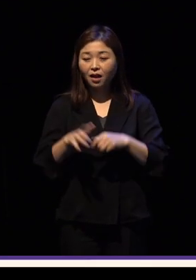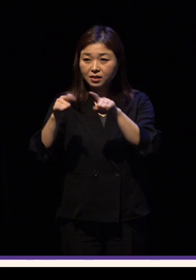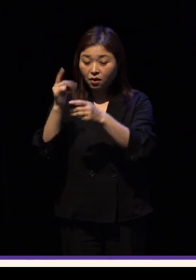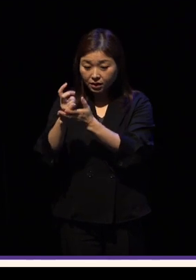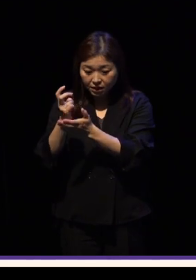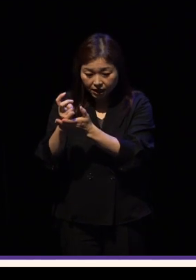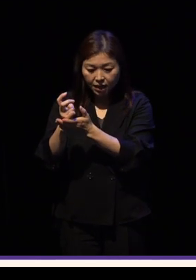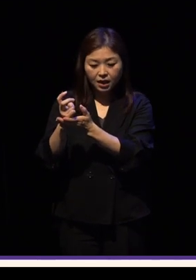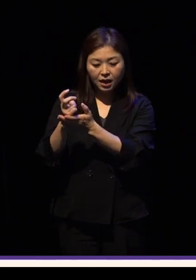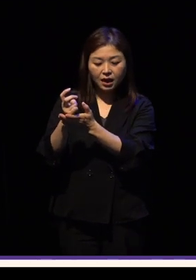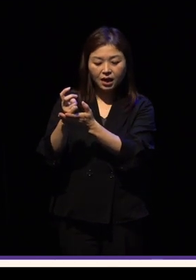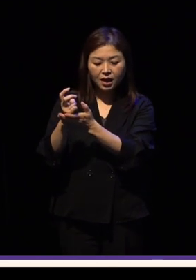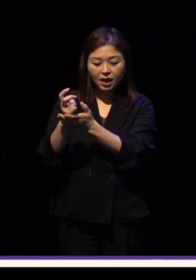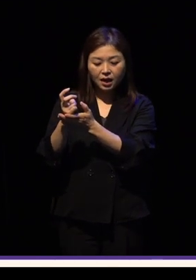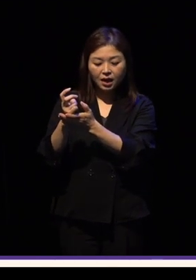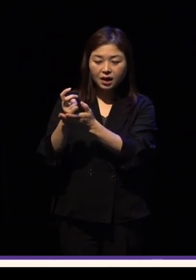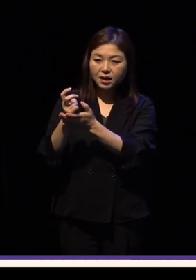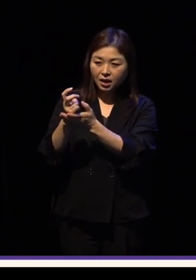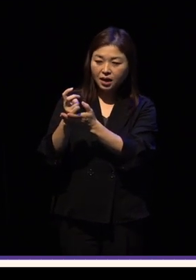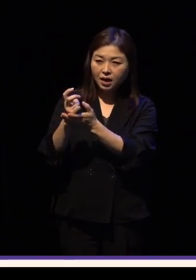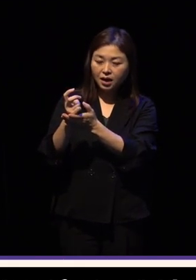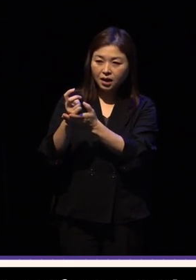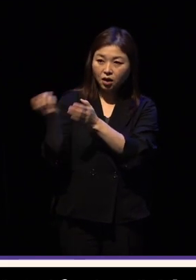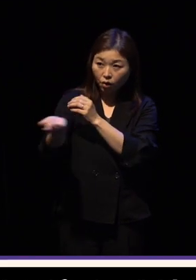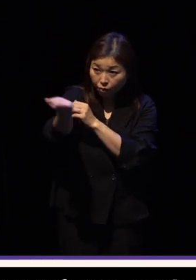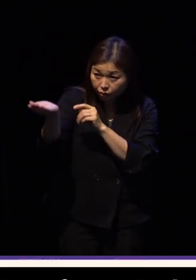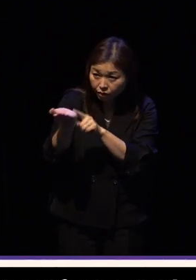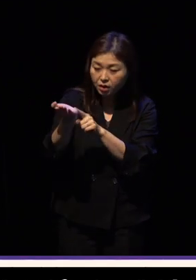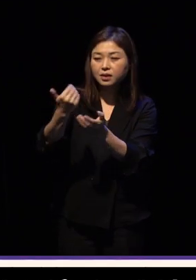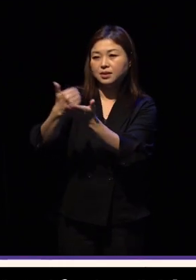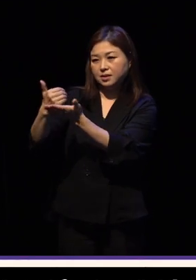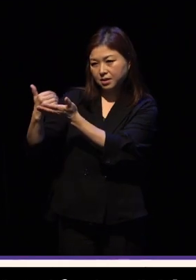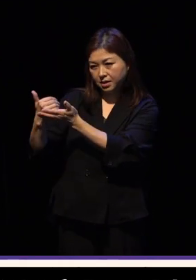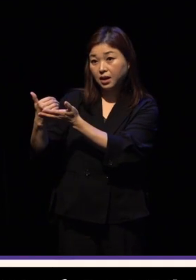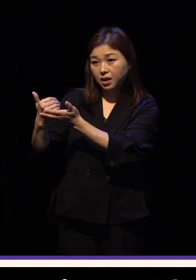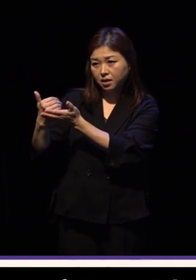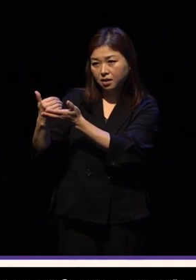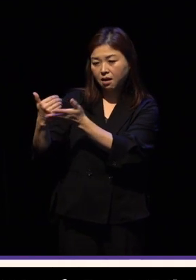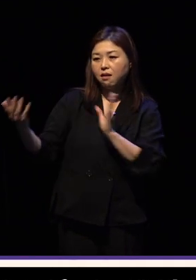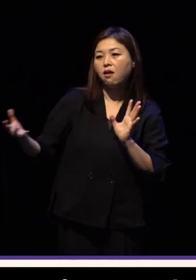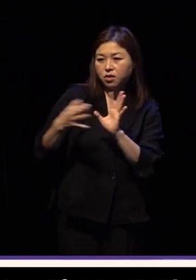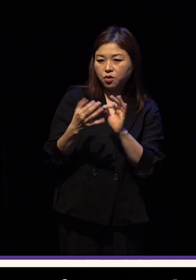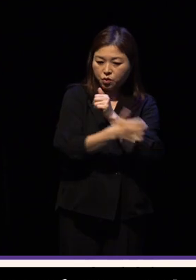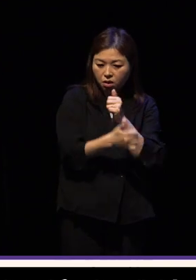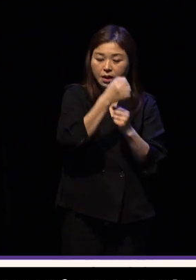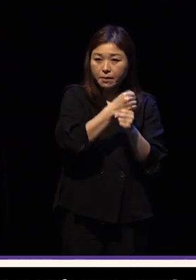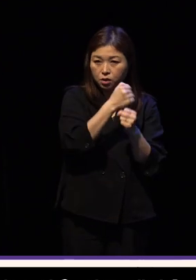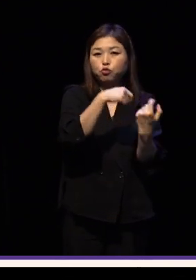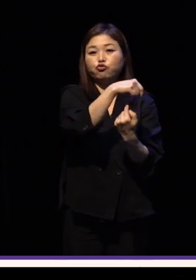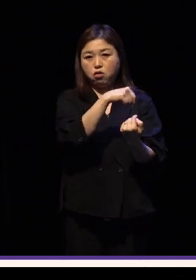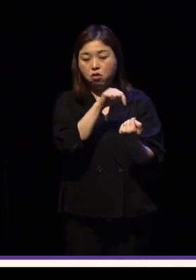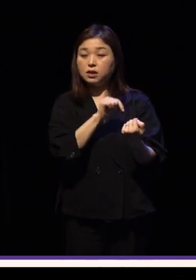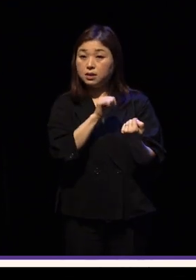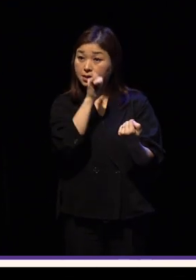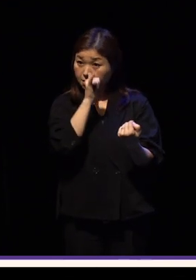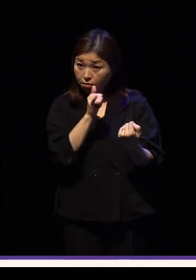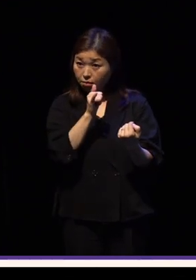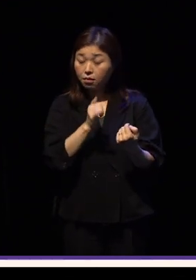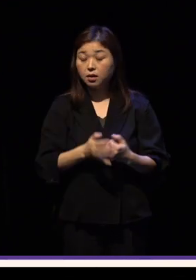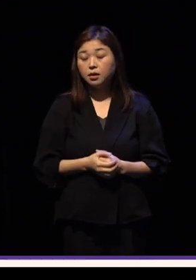고객인 여러분들을 위해서 우리 위원회가 존재하는 만큼 여러분들의 의견을 들어서